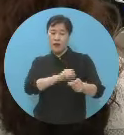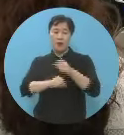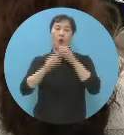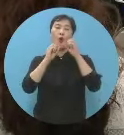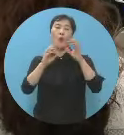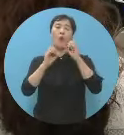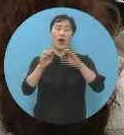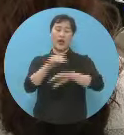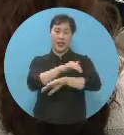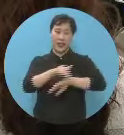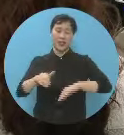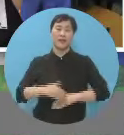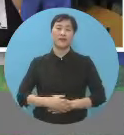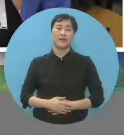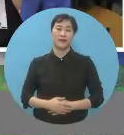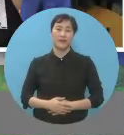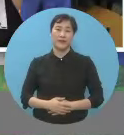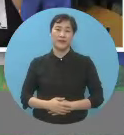방침입니다.